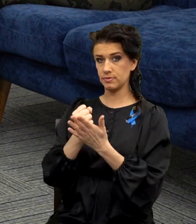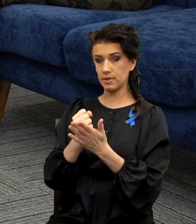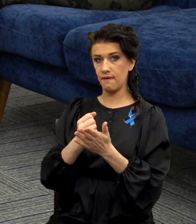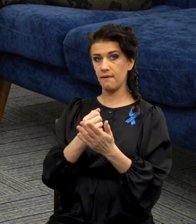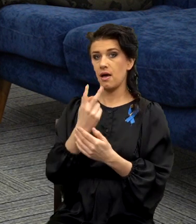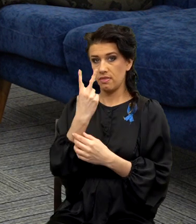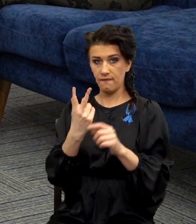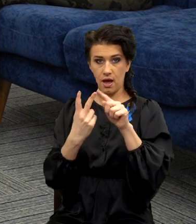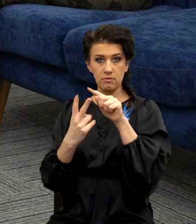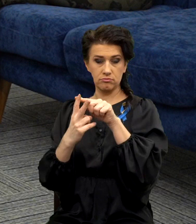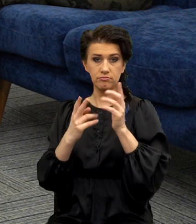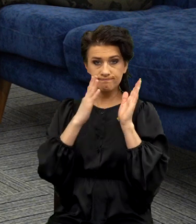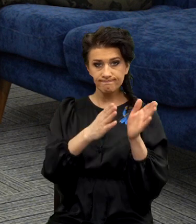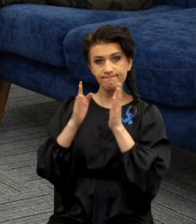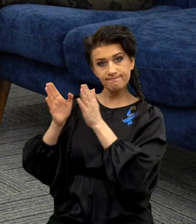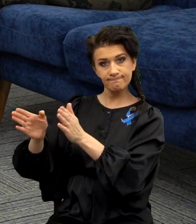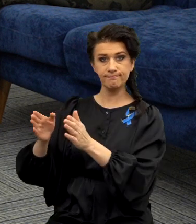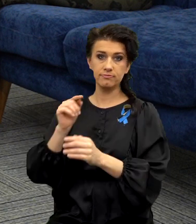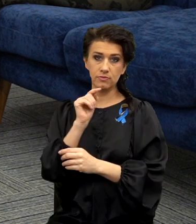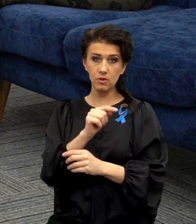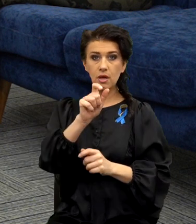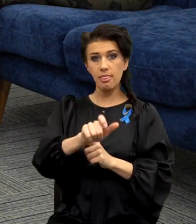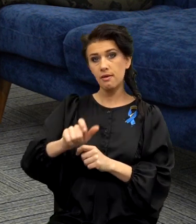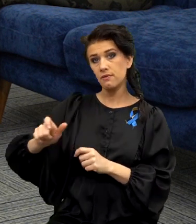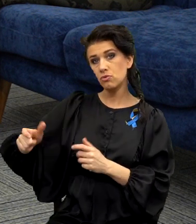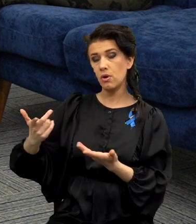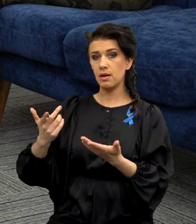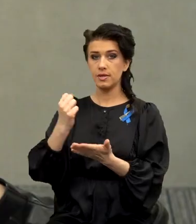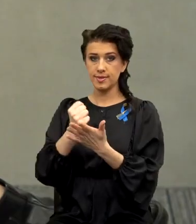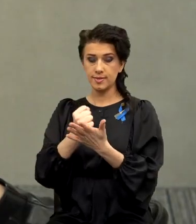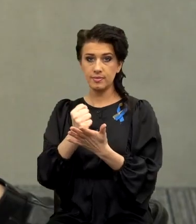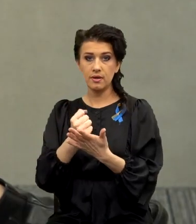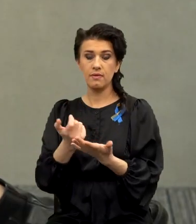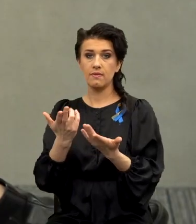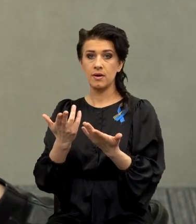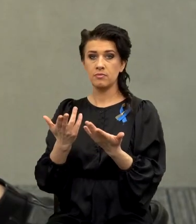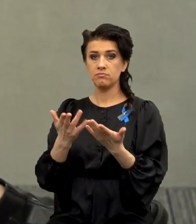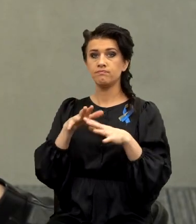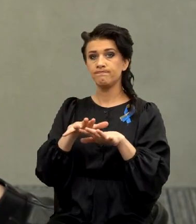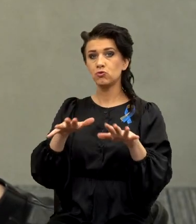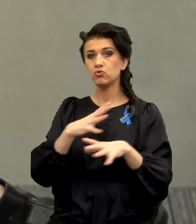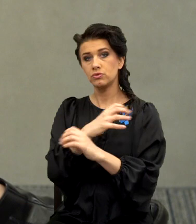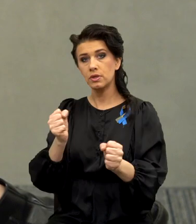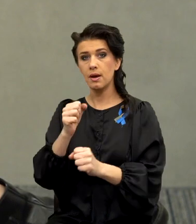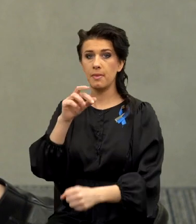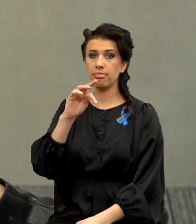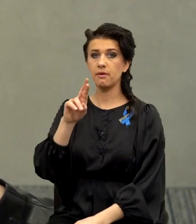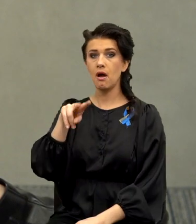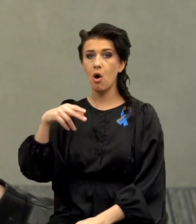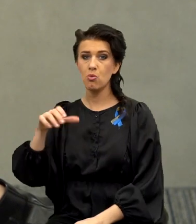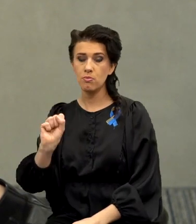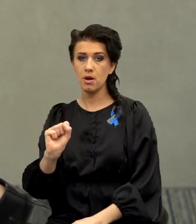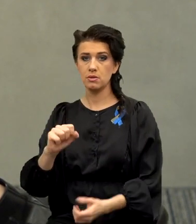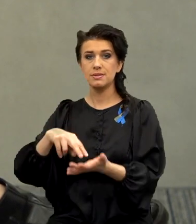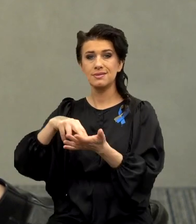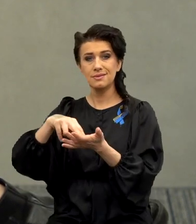jest właśnie ten kolejny element tego indywidualnego podejścia, że rzeczywiście ten rozmiar traumy czy poziom stresu, jaki